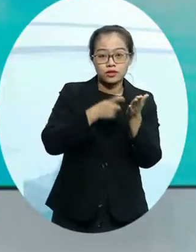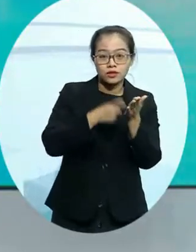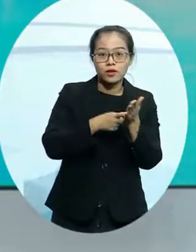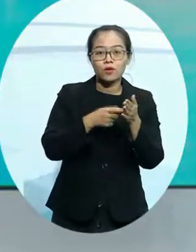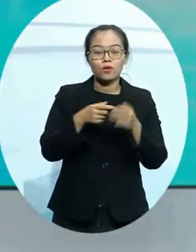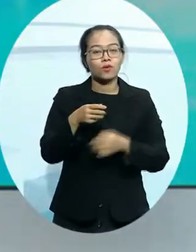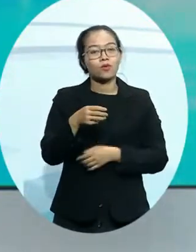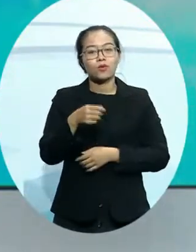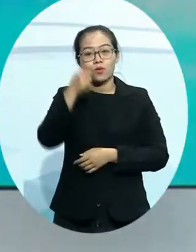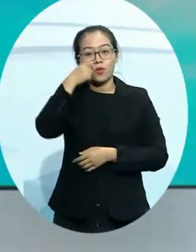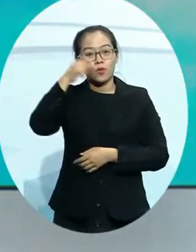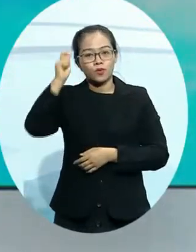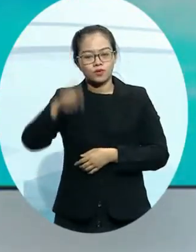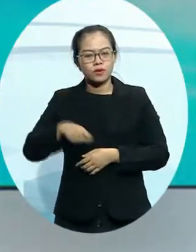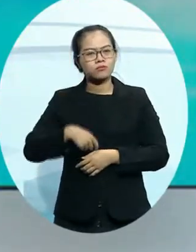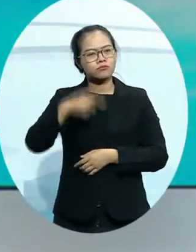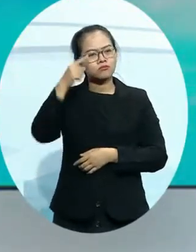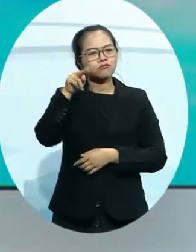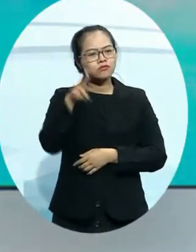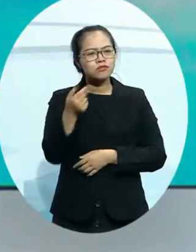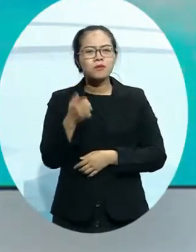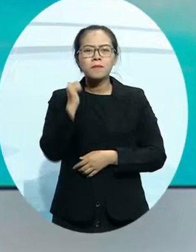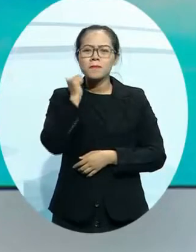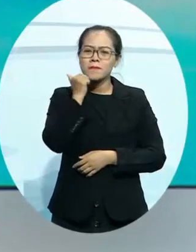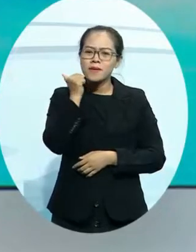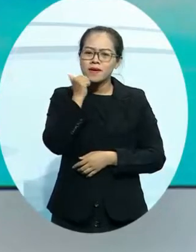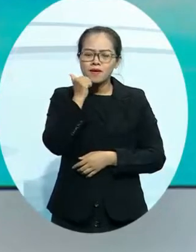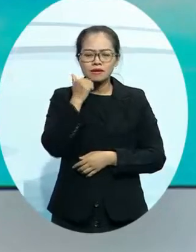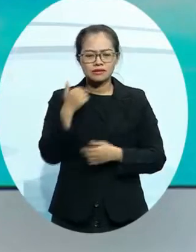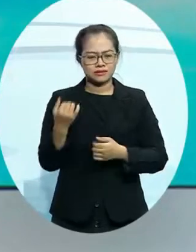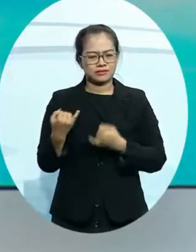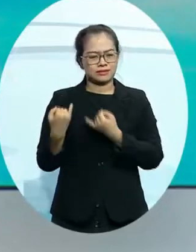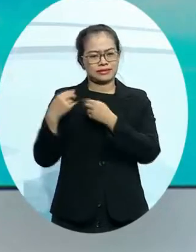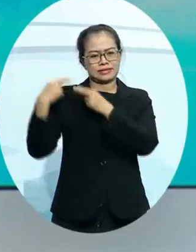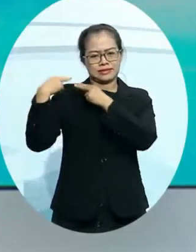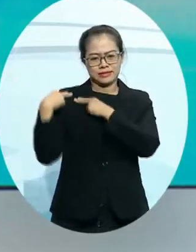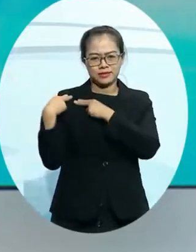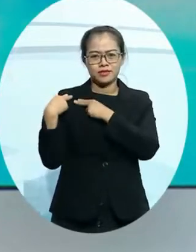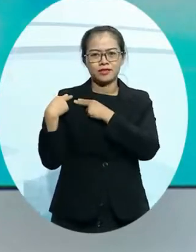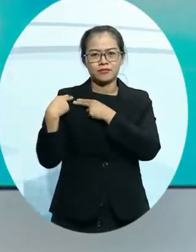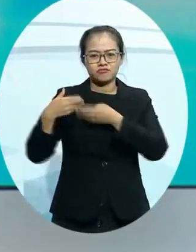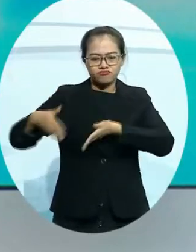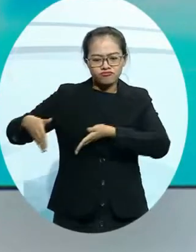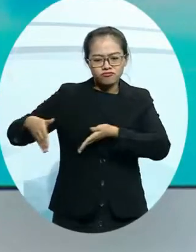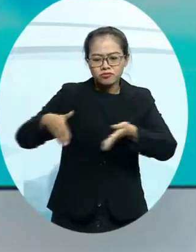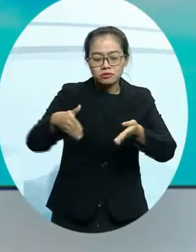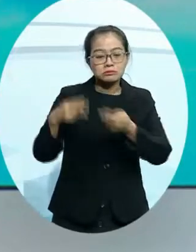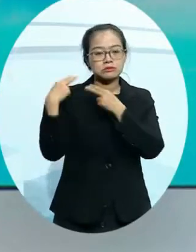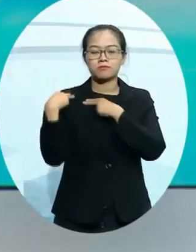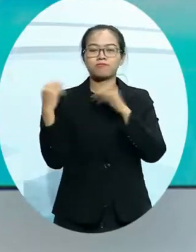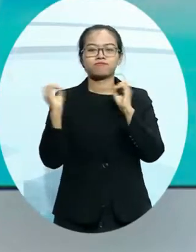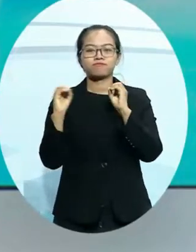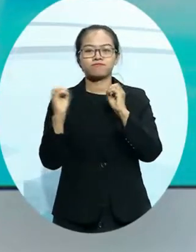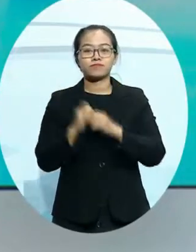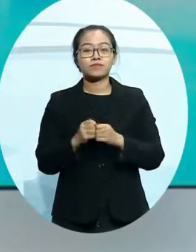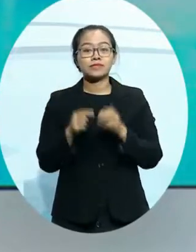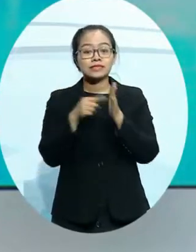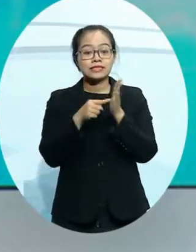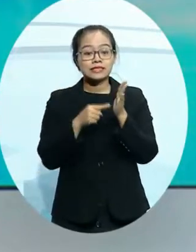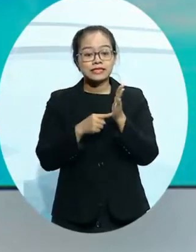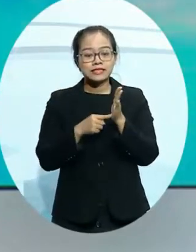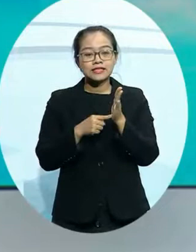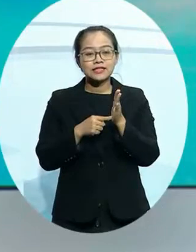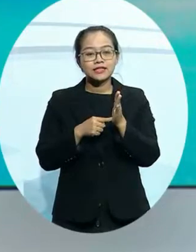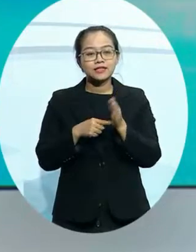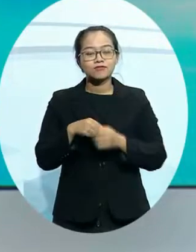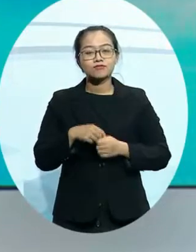Đen. Tuy nhiên, Moscow sẽ không chịu trách nhiệm việc thiết lập các hành lang vận chuyển. Tuyên bố được đưa ra sau khi Thổ Nhĩ Kỳ đề nghị sử dụng quân đội giúp